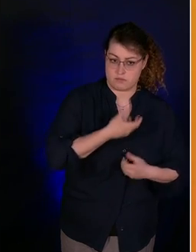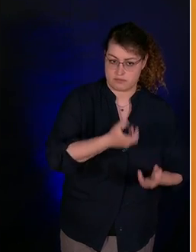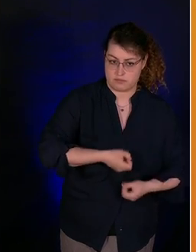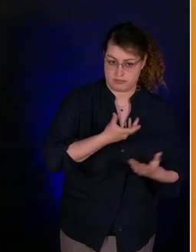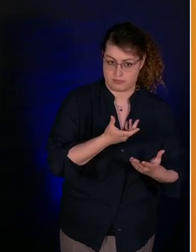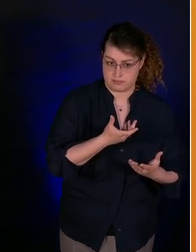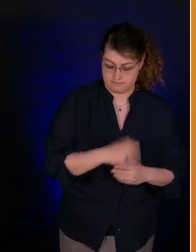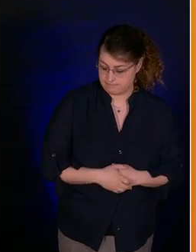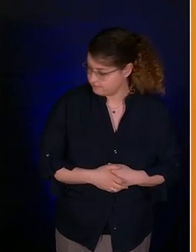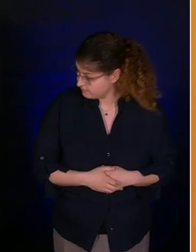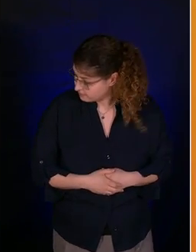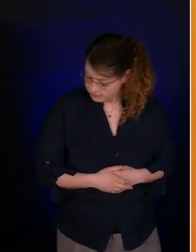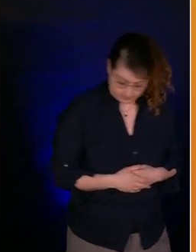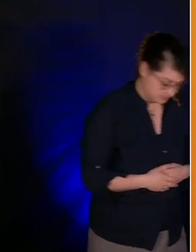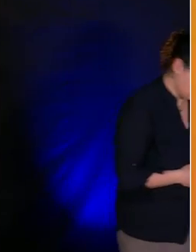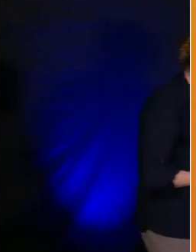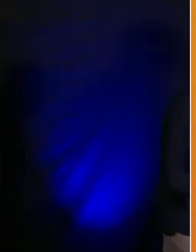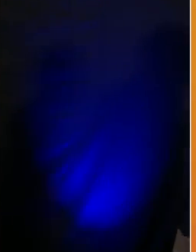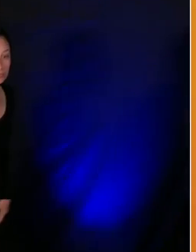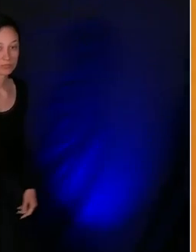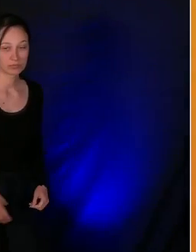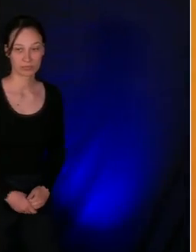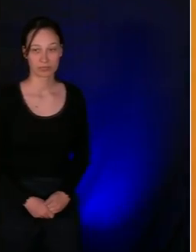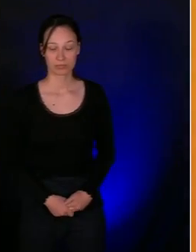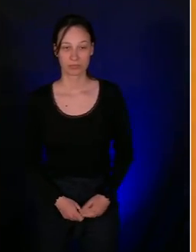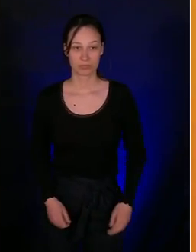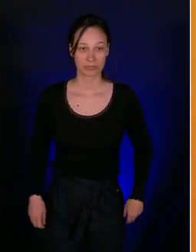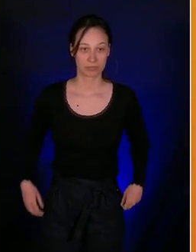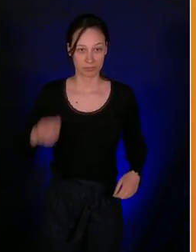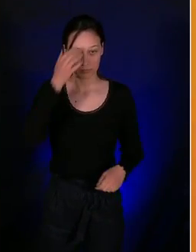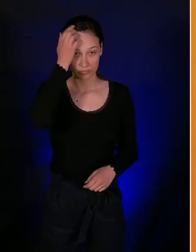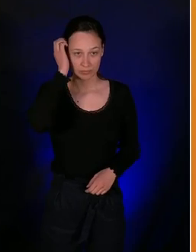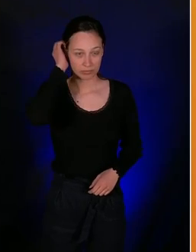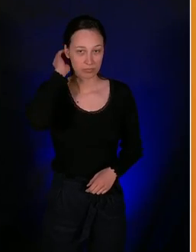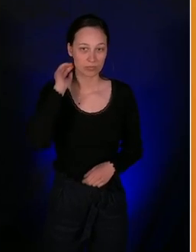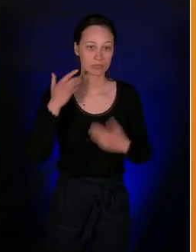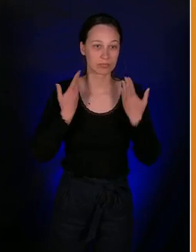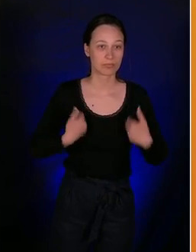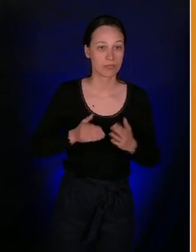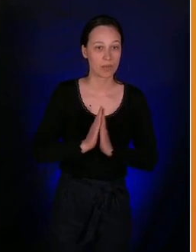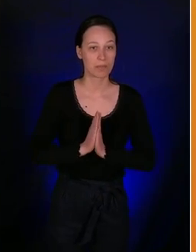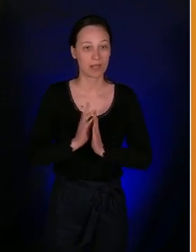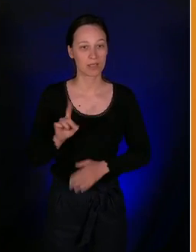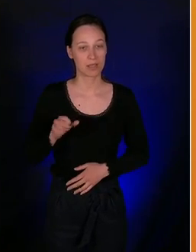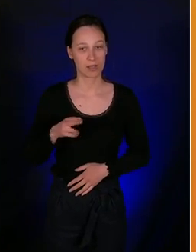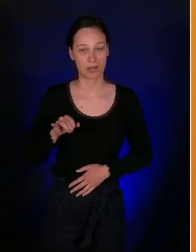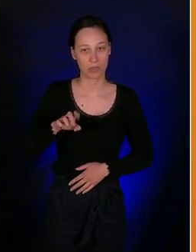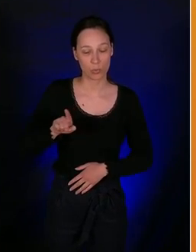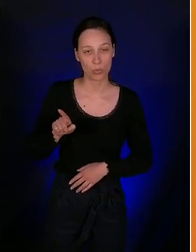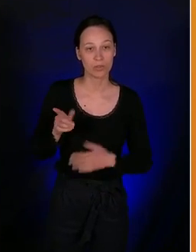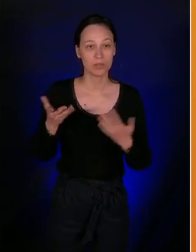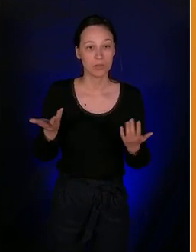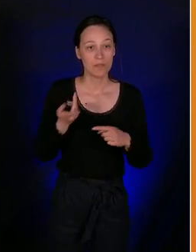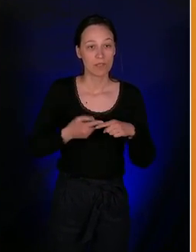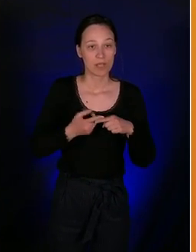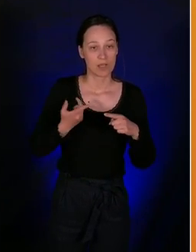et du Finistère. En force. Donc, Marie Dagneau, CGT Éducation 29, donc Finistère, Fédération